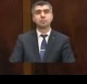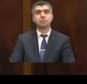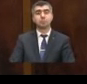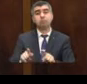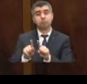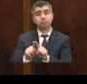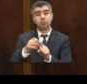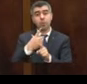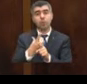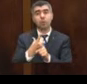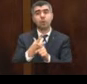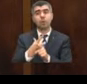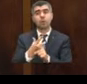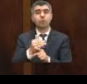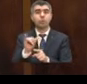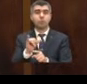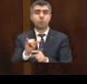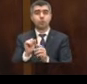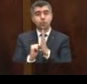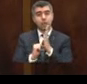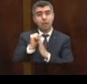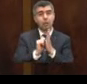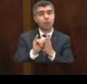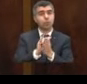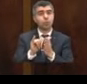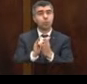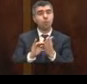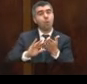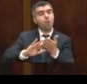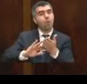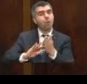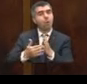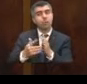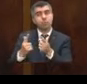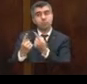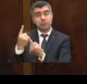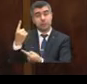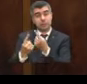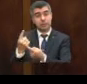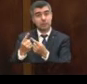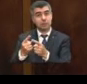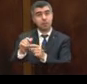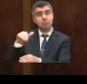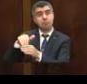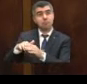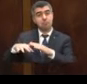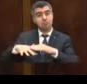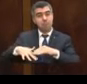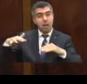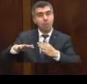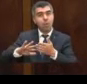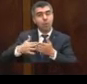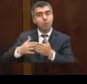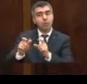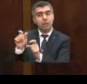تحقق هذا النجاح بفضل الوضع الوعي العالي والمسؤولية وثقة المواطنين والمواطنات